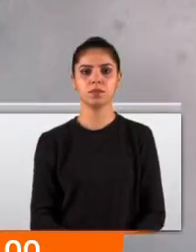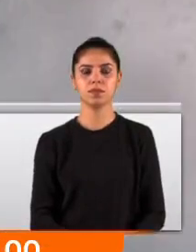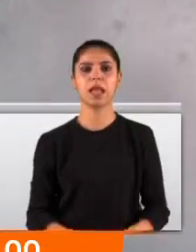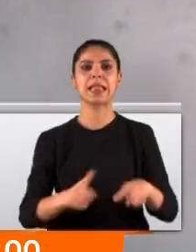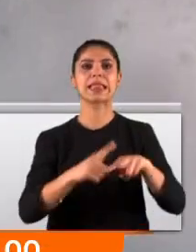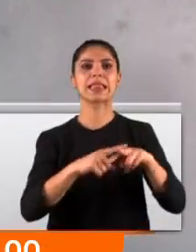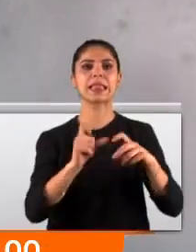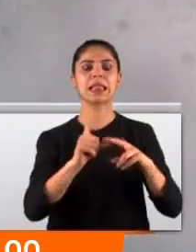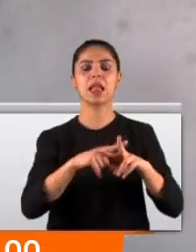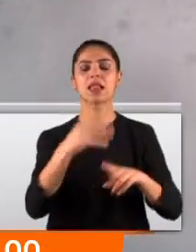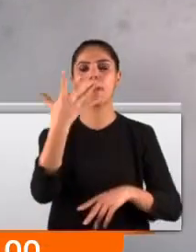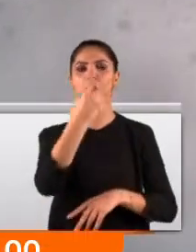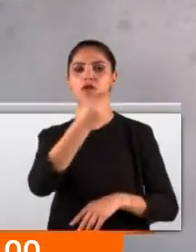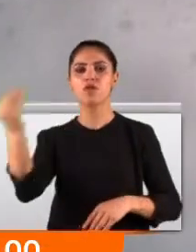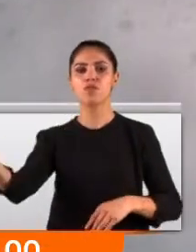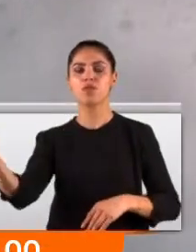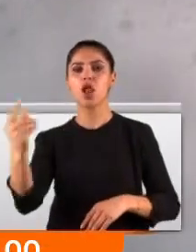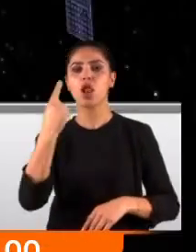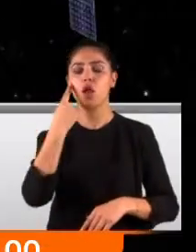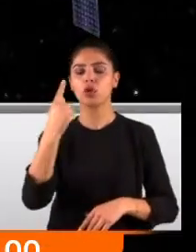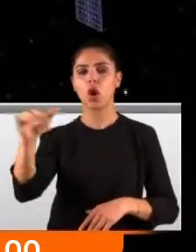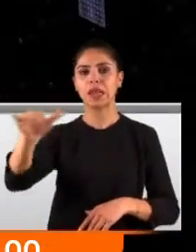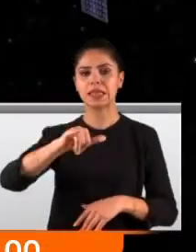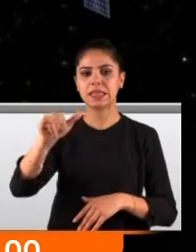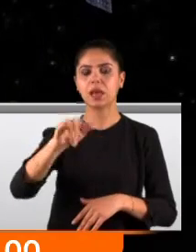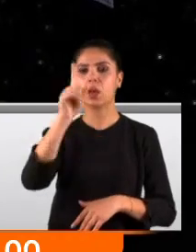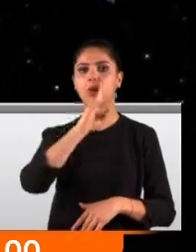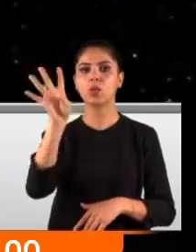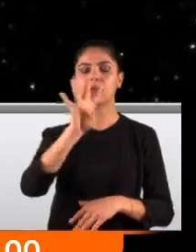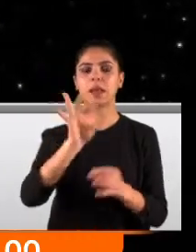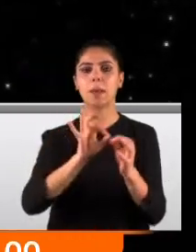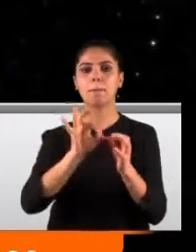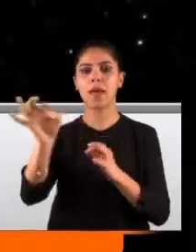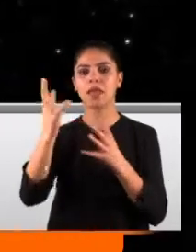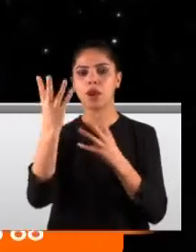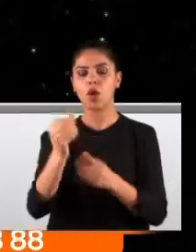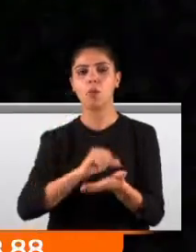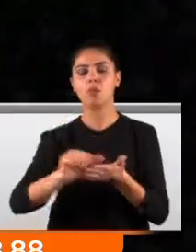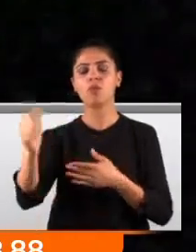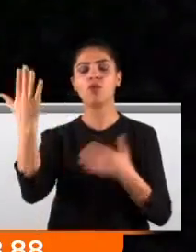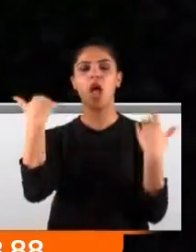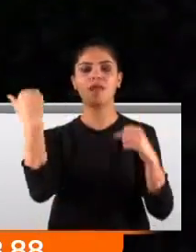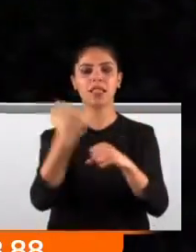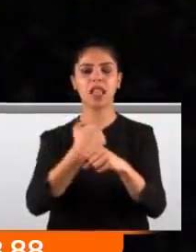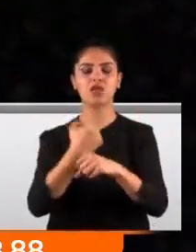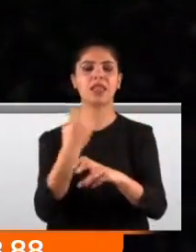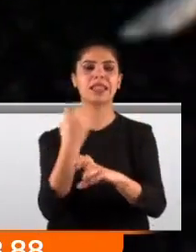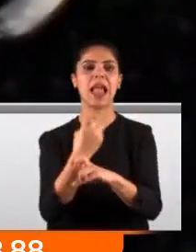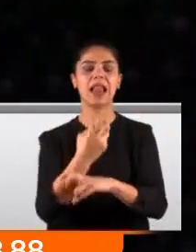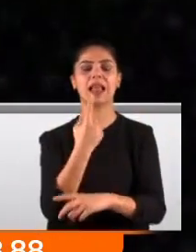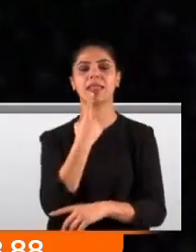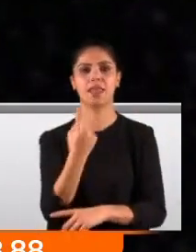NASA, dünyanın 5 milyon kilometre mesafesinden geçen ve en az 140 metre çapında olan bütün göktaşlarını tehlikeli olarak